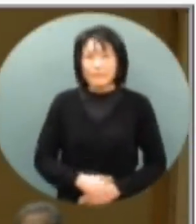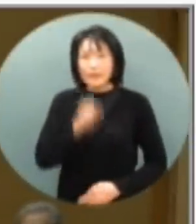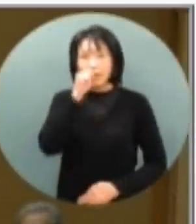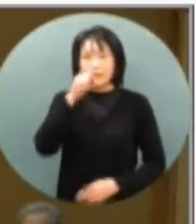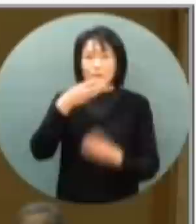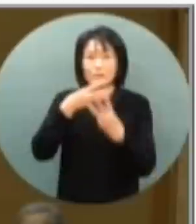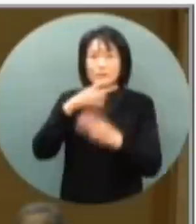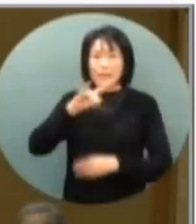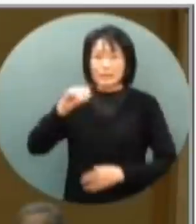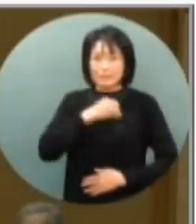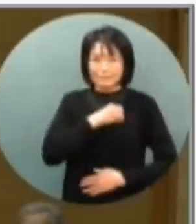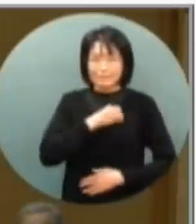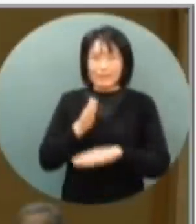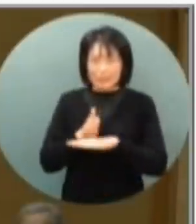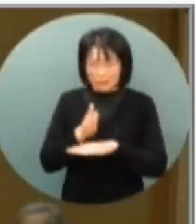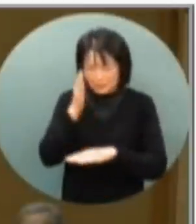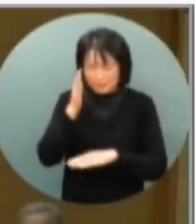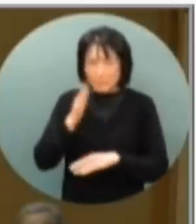ありがとうございました。